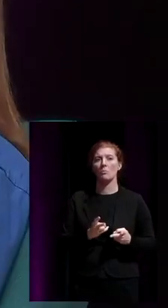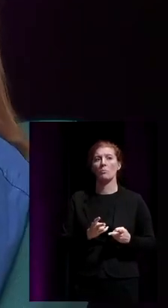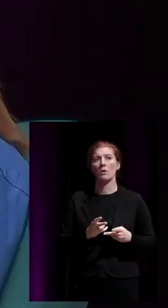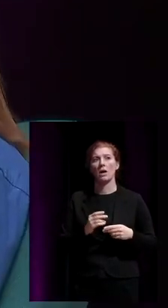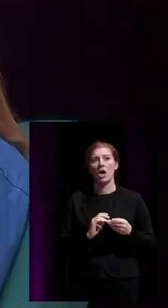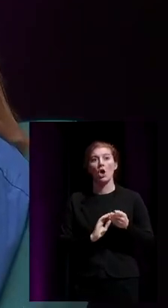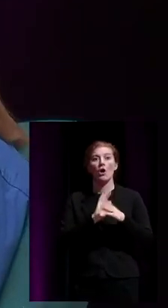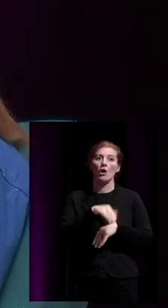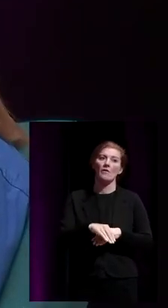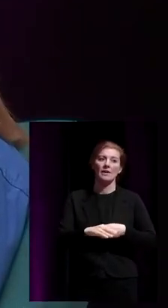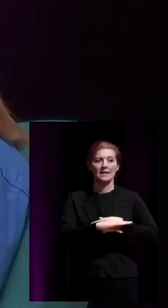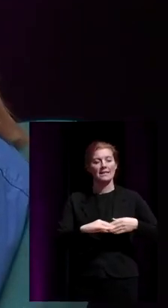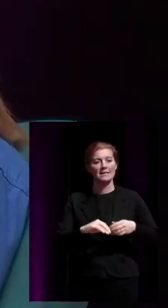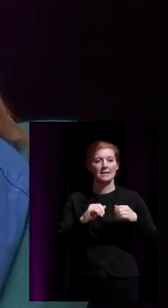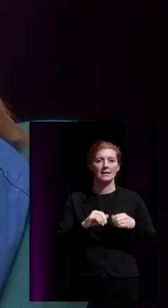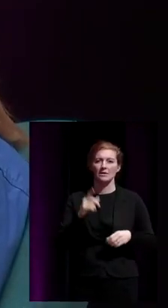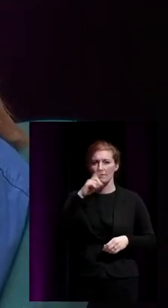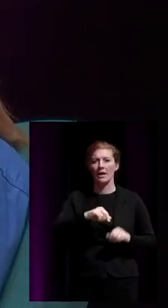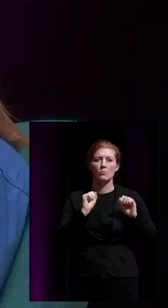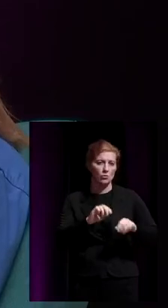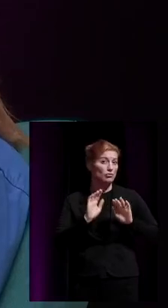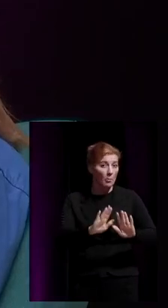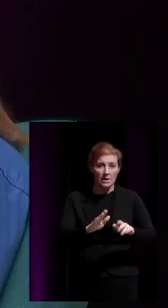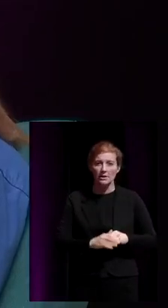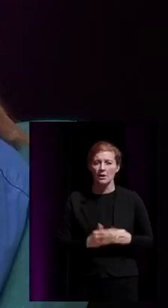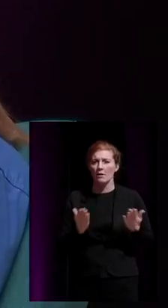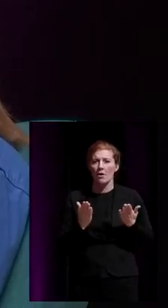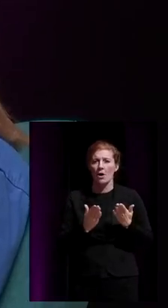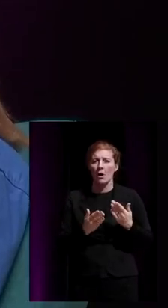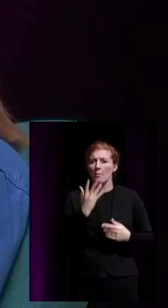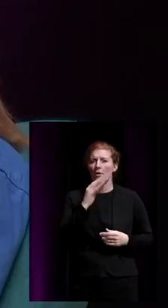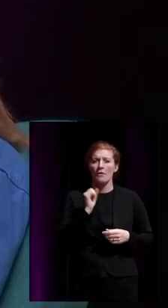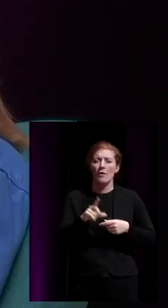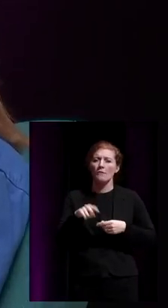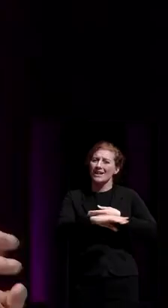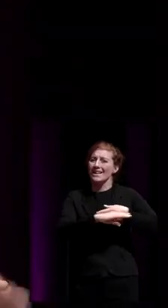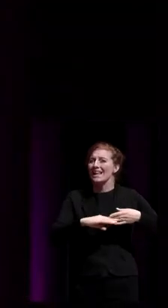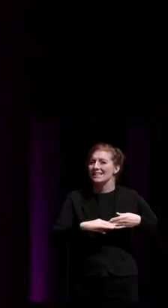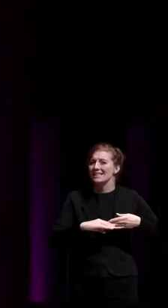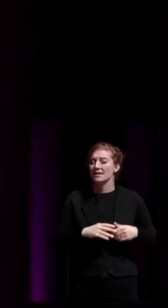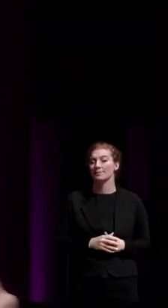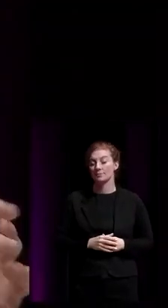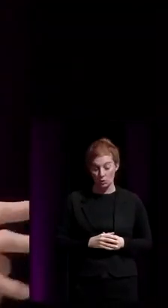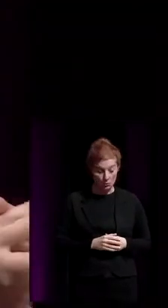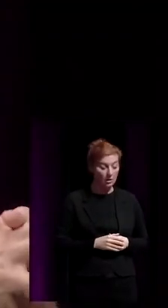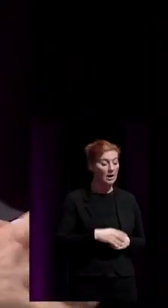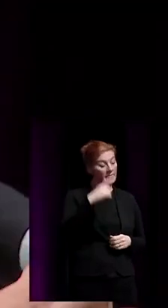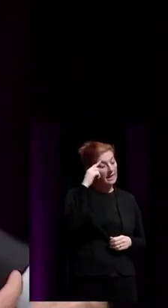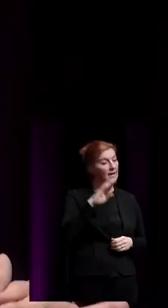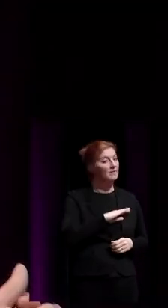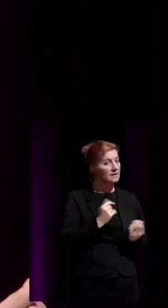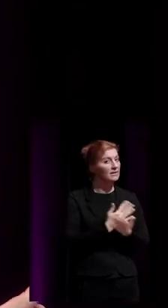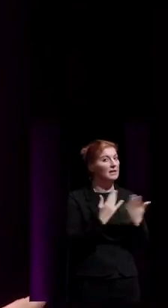är över gränsen ska stoppas. Mm. Vad är det för gräns tänker du? Jag tänker alltså det finns ju flera